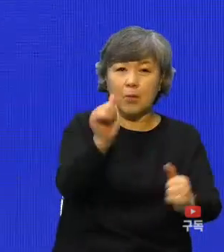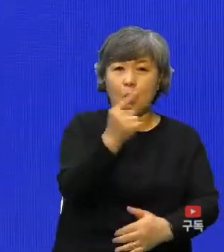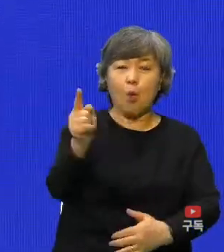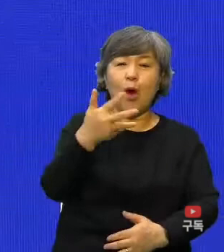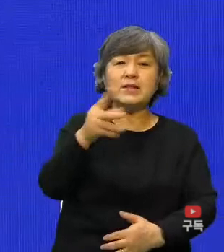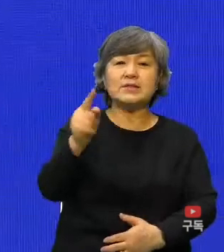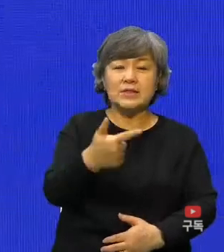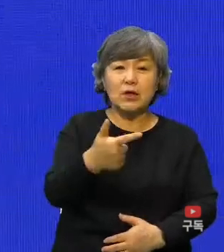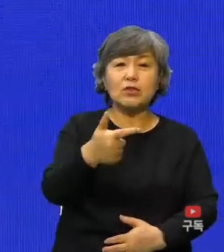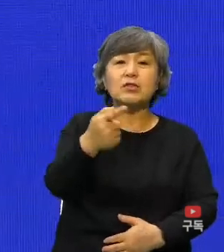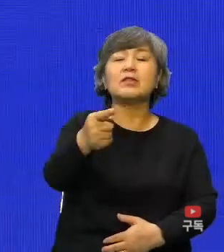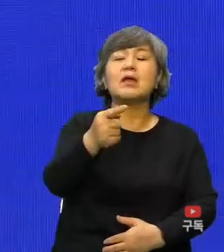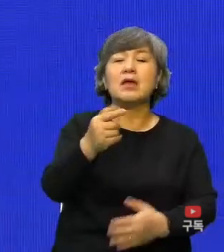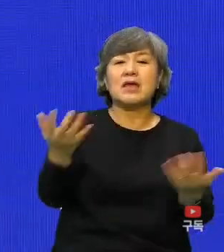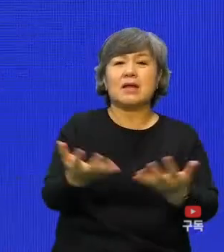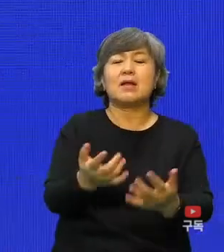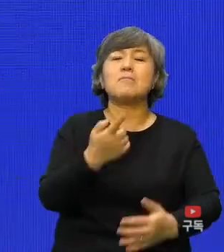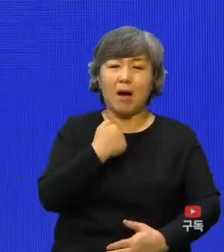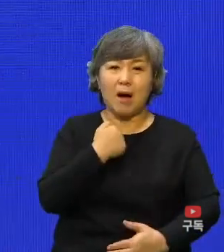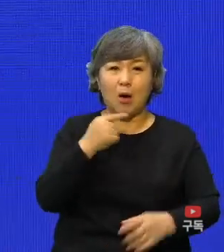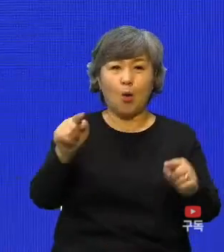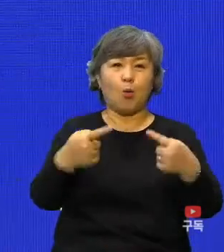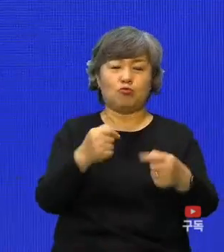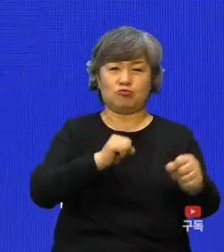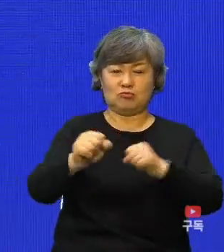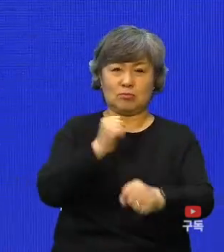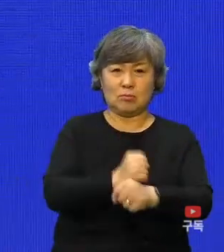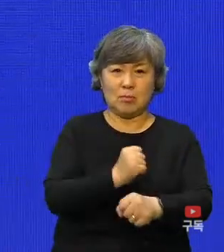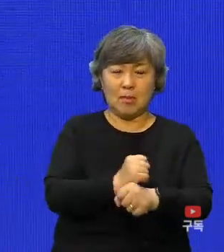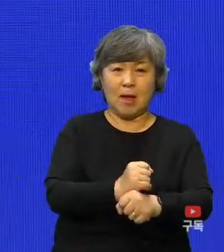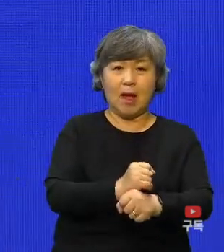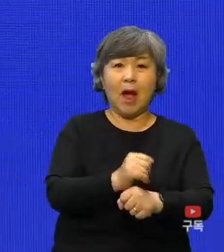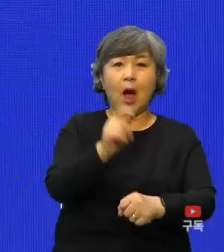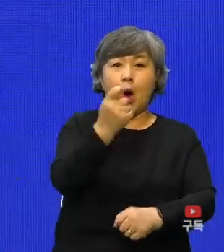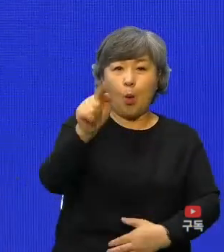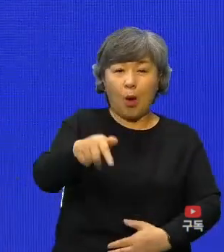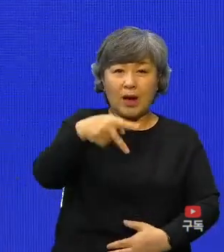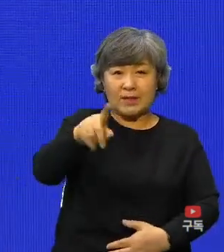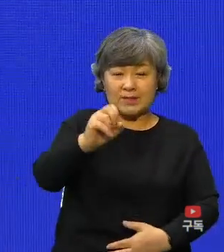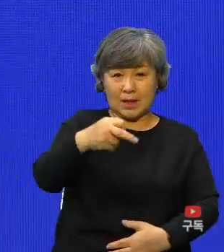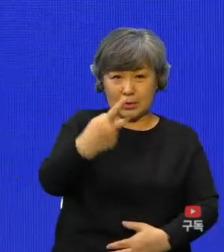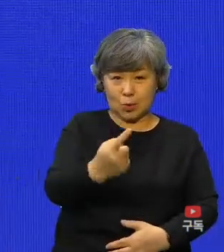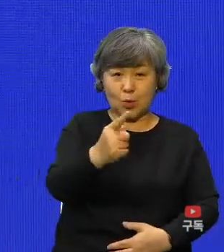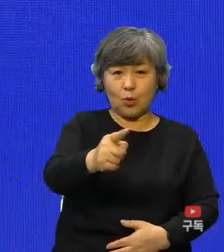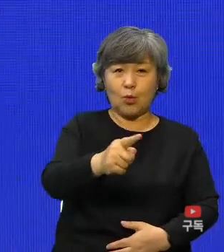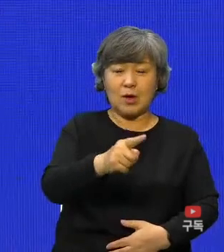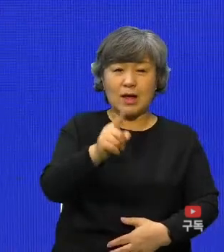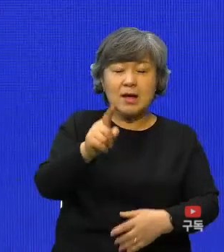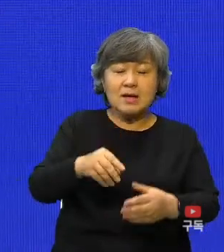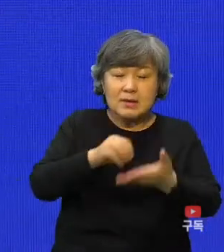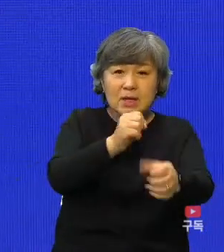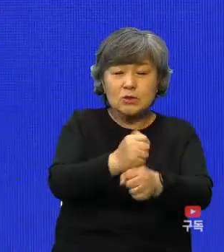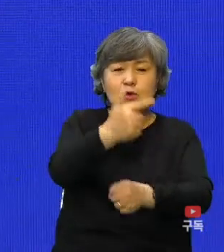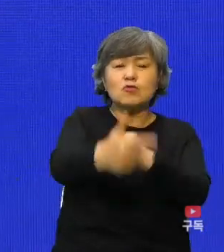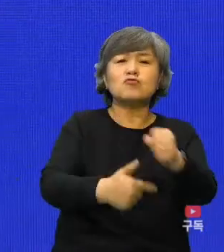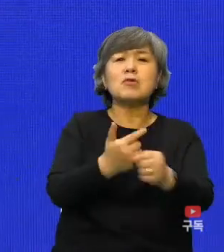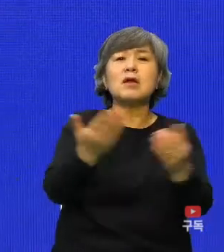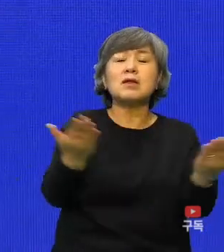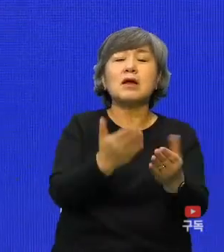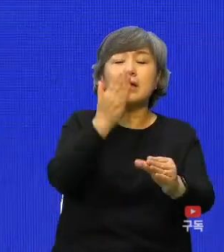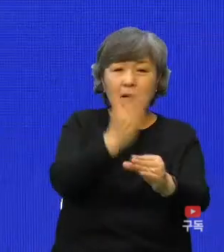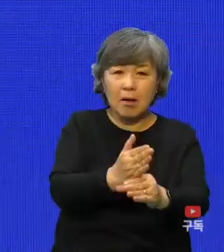화천대유의 고문으로 일했다고 합니다. 국민의힘 곽상도 의원의 아들은 화천대유 1호 사원으로 입사해서 6년 동안